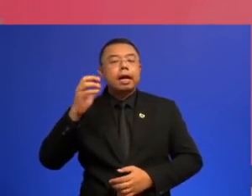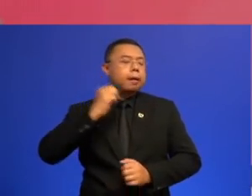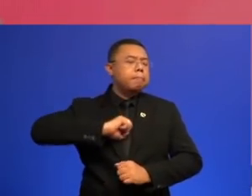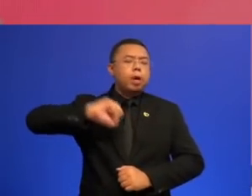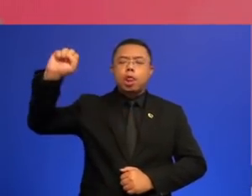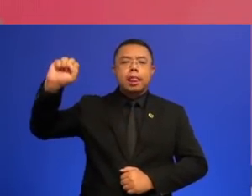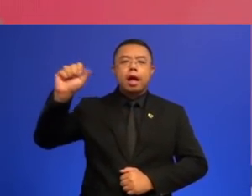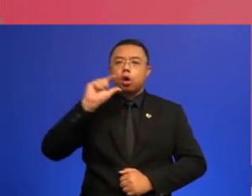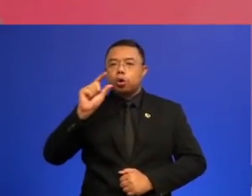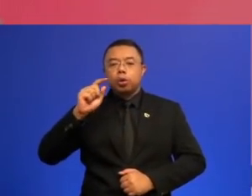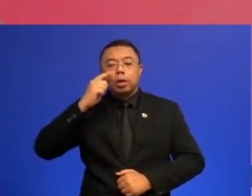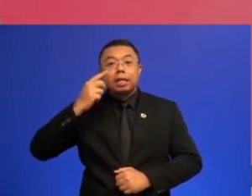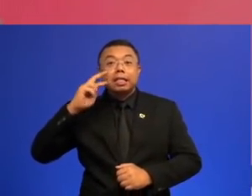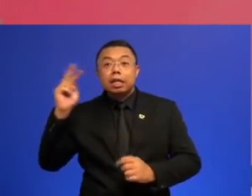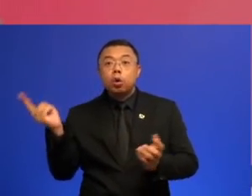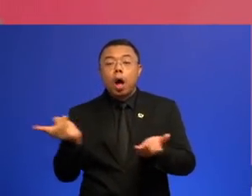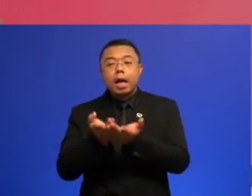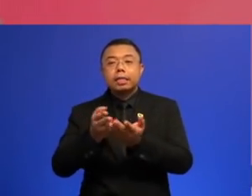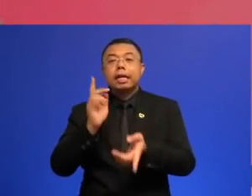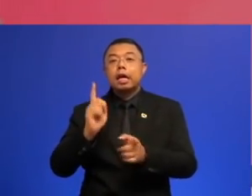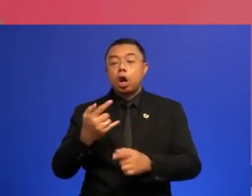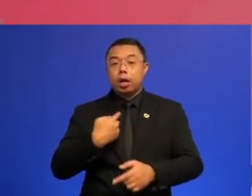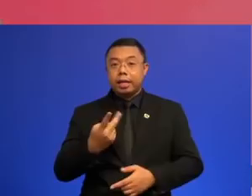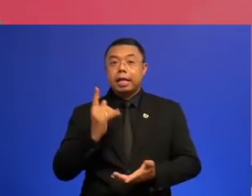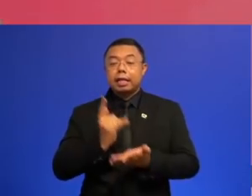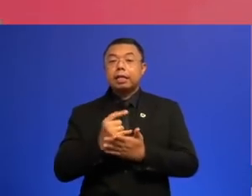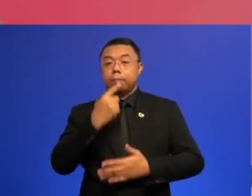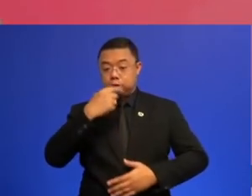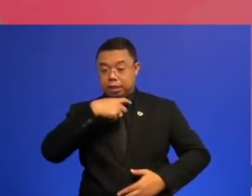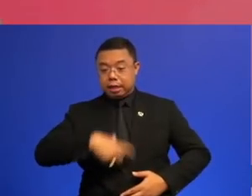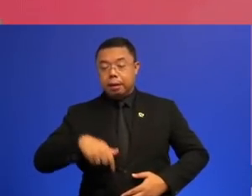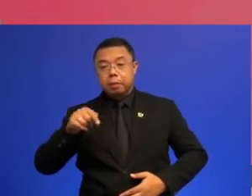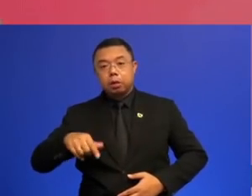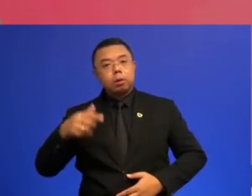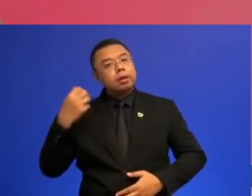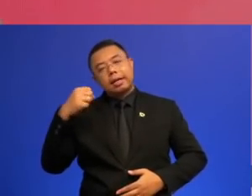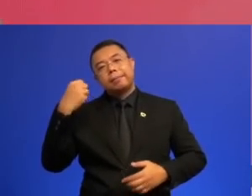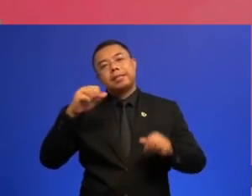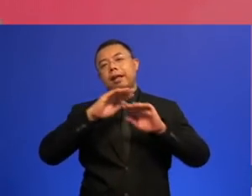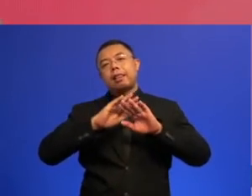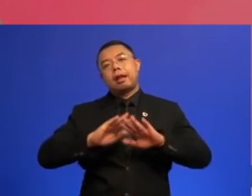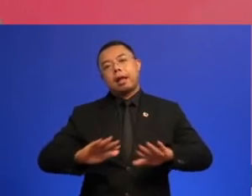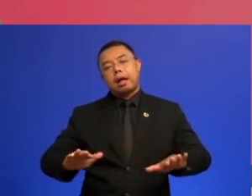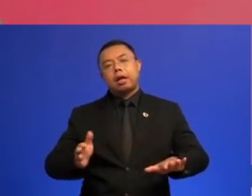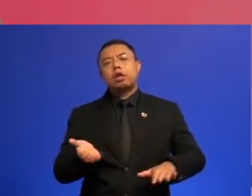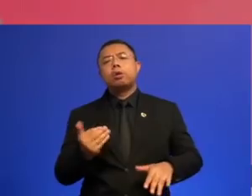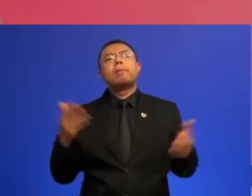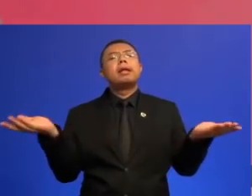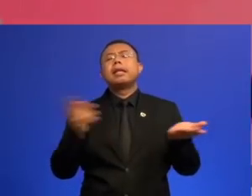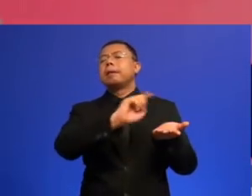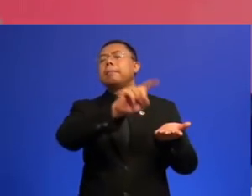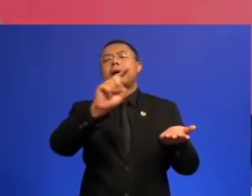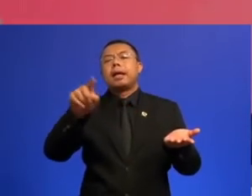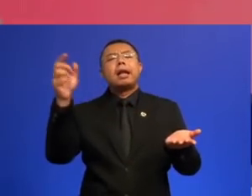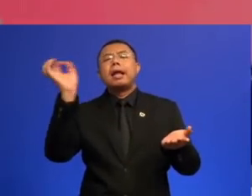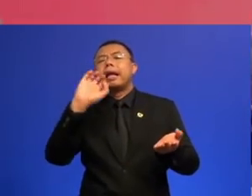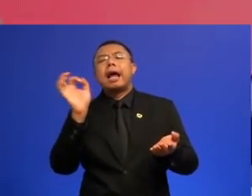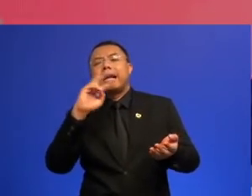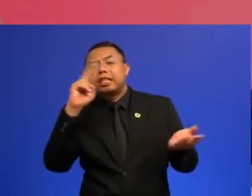situasi. Sebab kalau kita masih memiliki sikap itu kita tidak akan tenang hidup. Dimanapun tidak ada kondisi yang